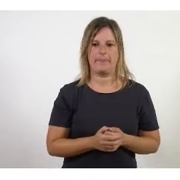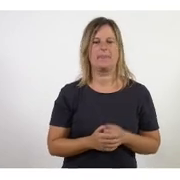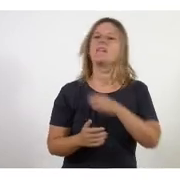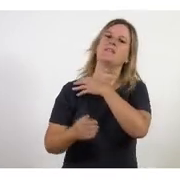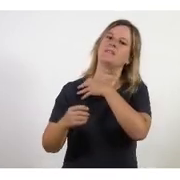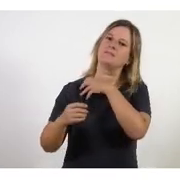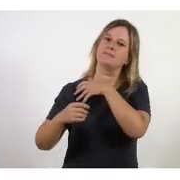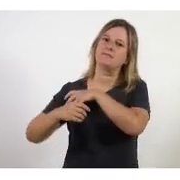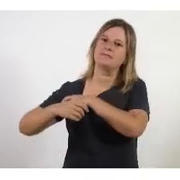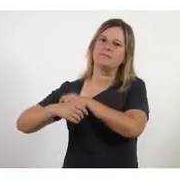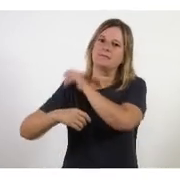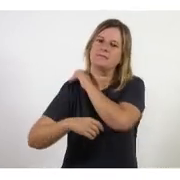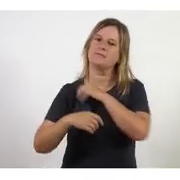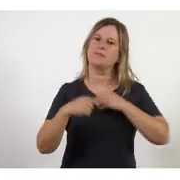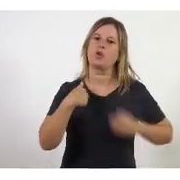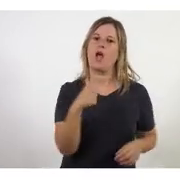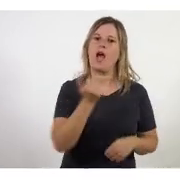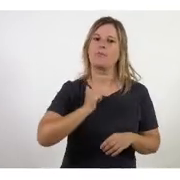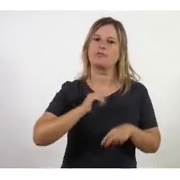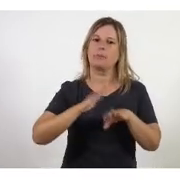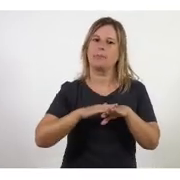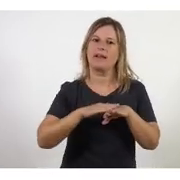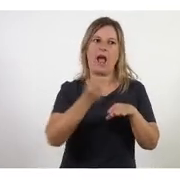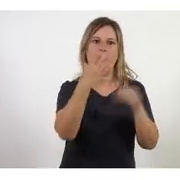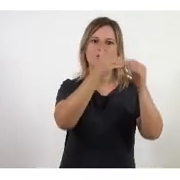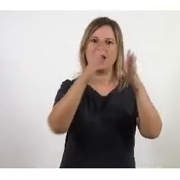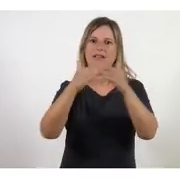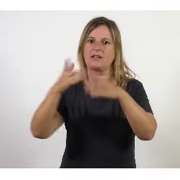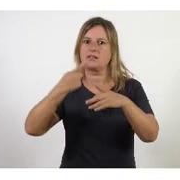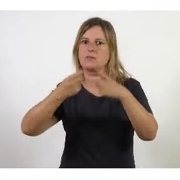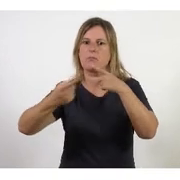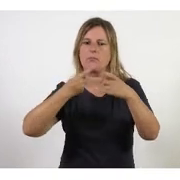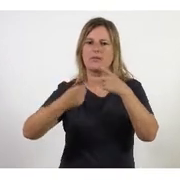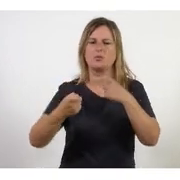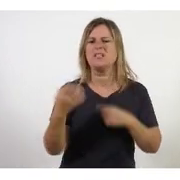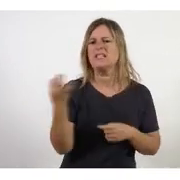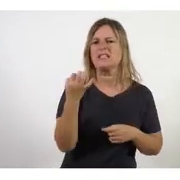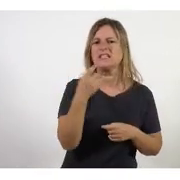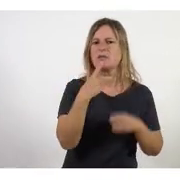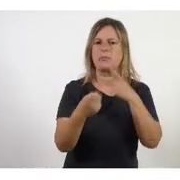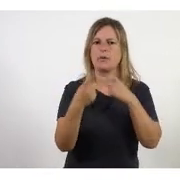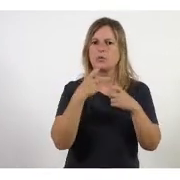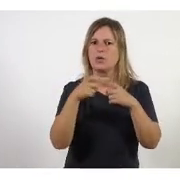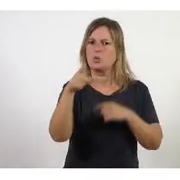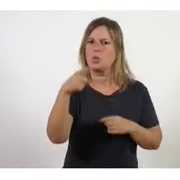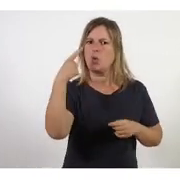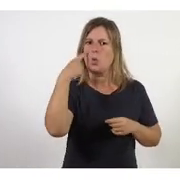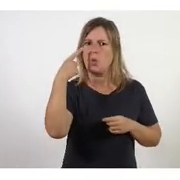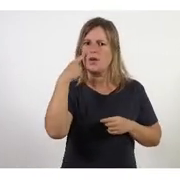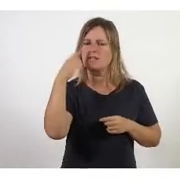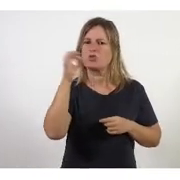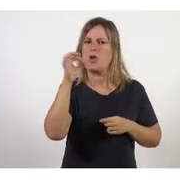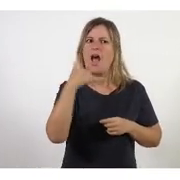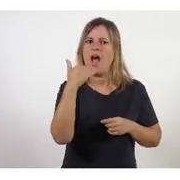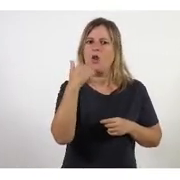fer-te una consulta que ens han fet diferents persones de diferents entitats que ens pregunten si coneixes o ens pots donar algun